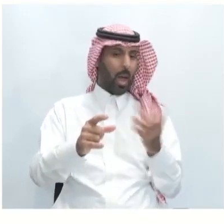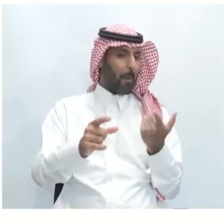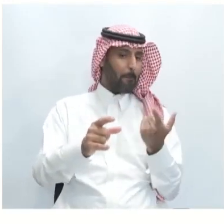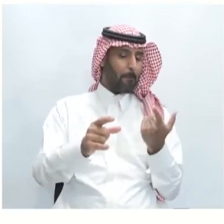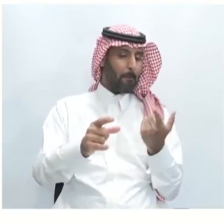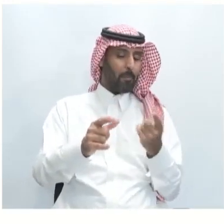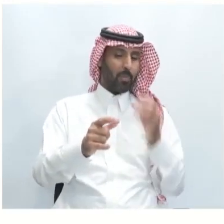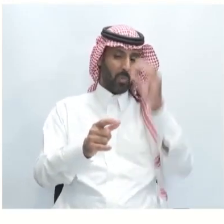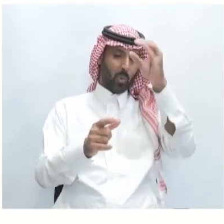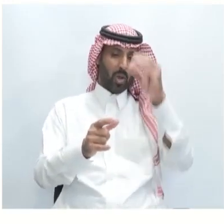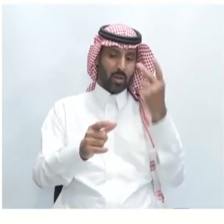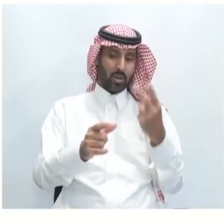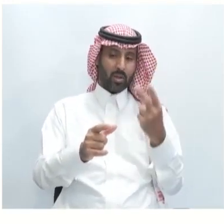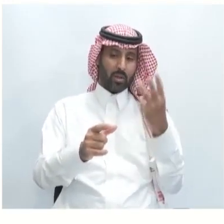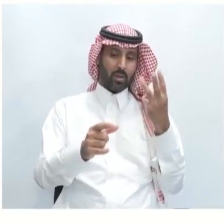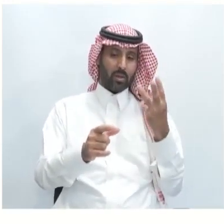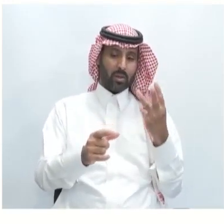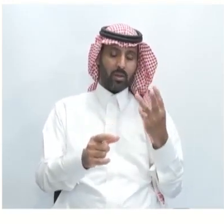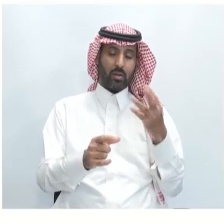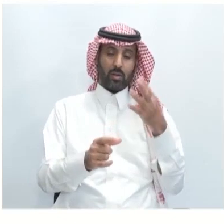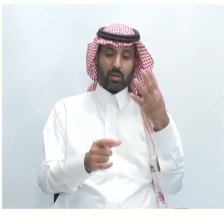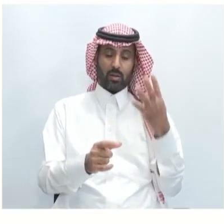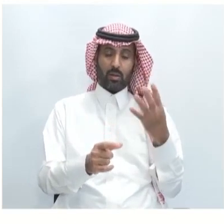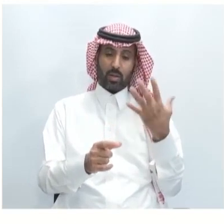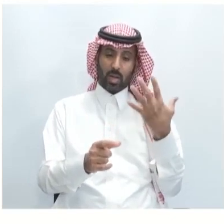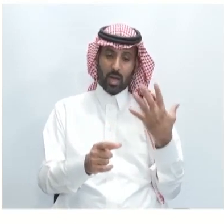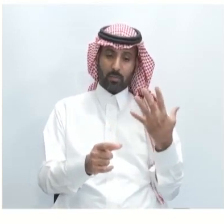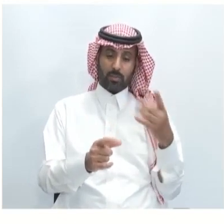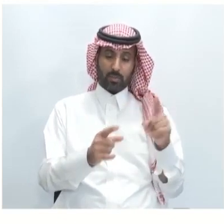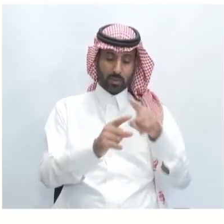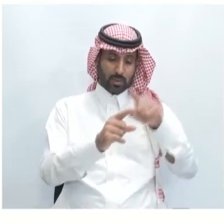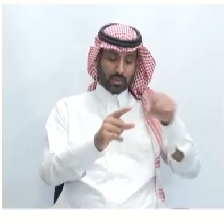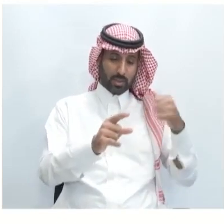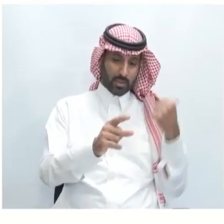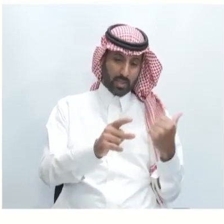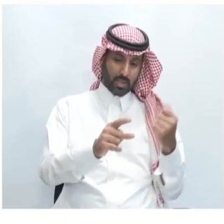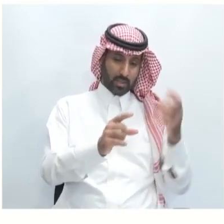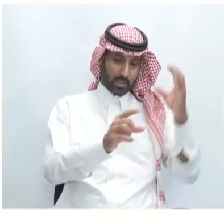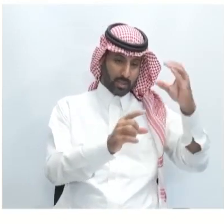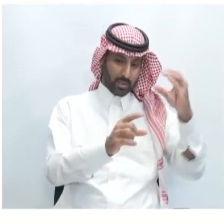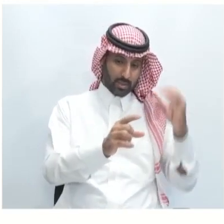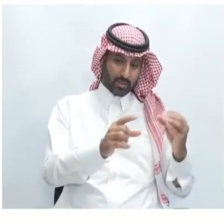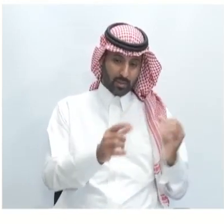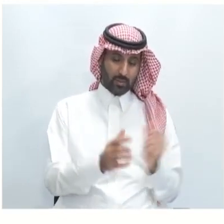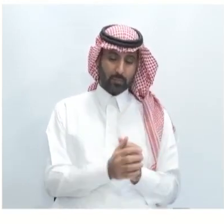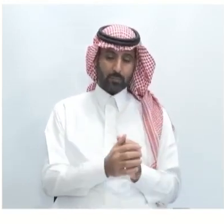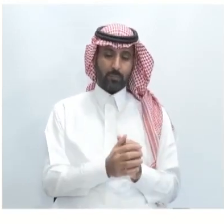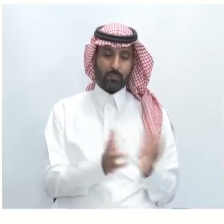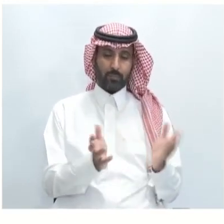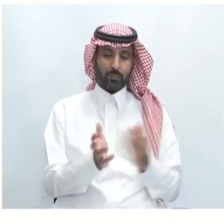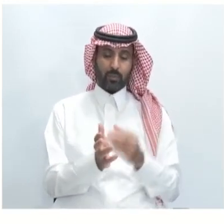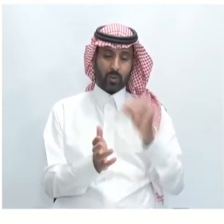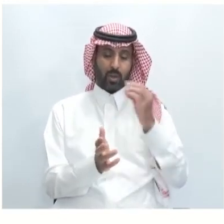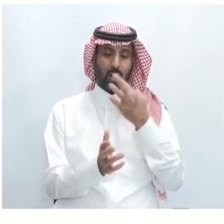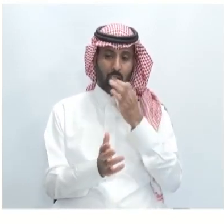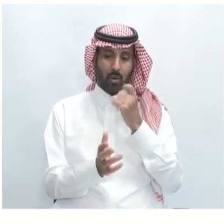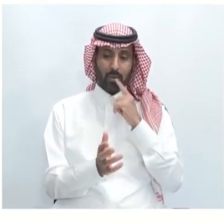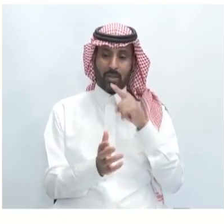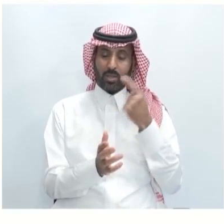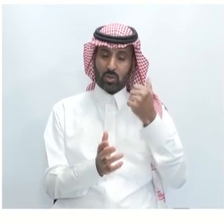واحد اثنين ثلاثه اربعه خمسه سته اذا تحتوي على ست اذا هو سكر